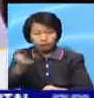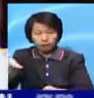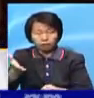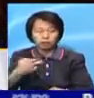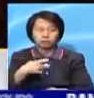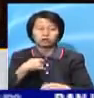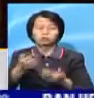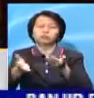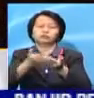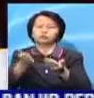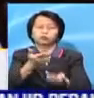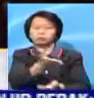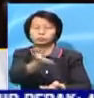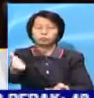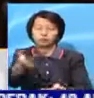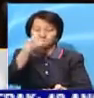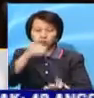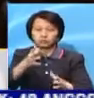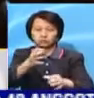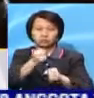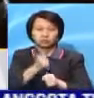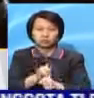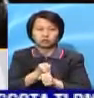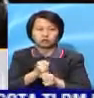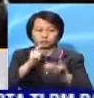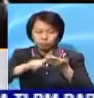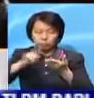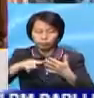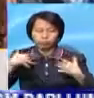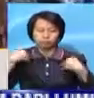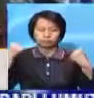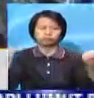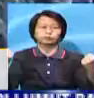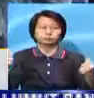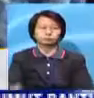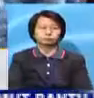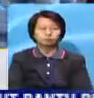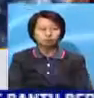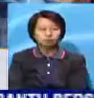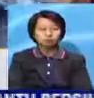kita memudahkan lagi mereka untuk mendapat pemeriksaan kesihatan.